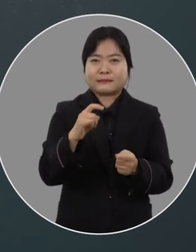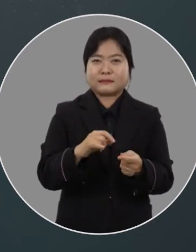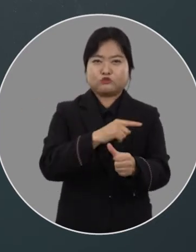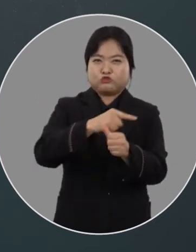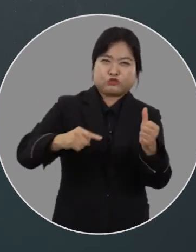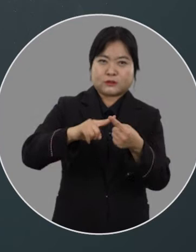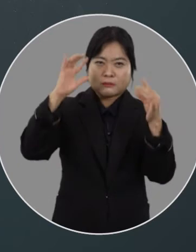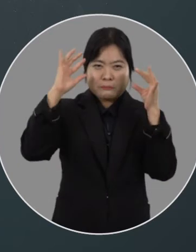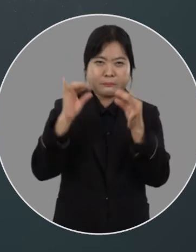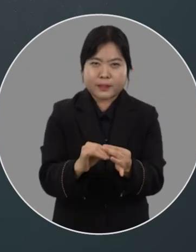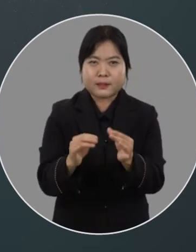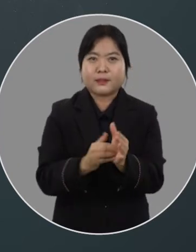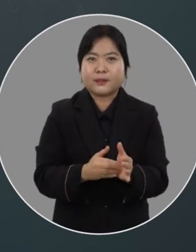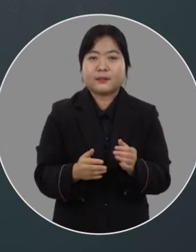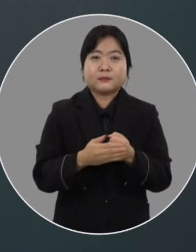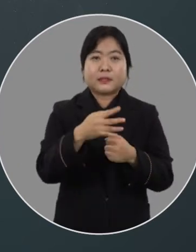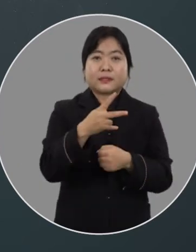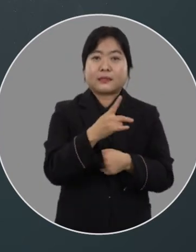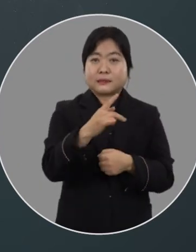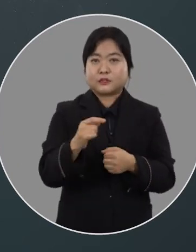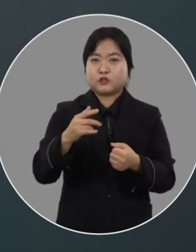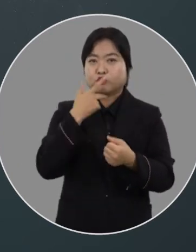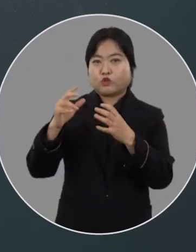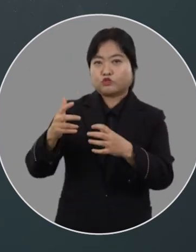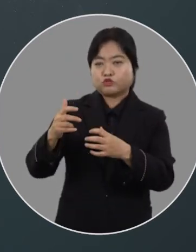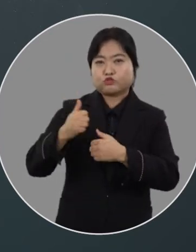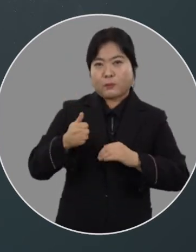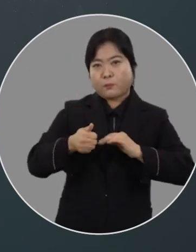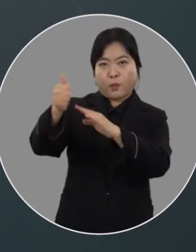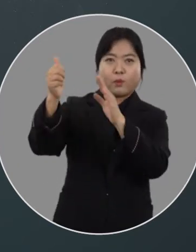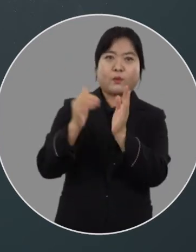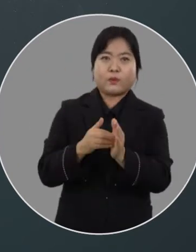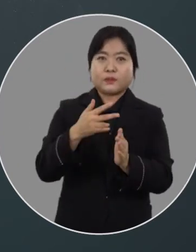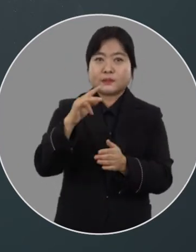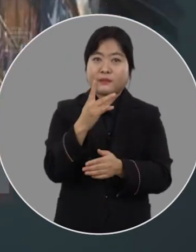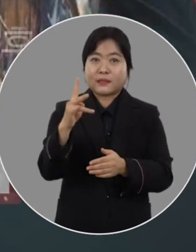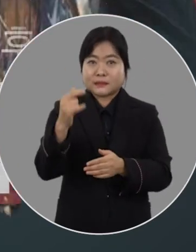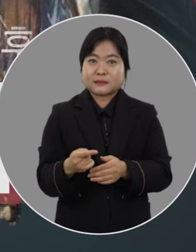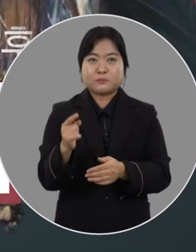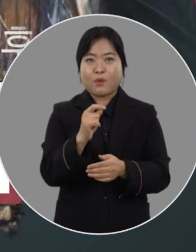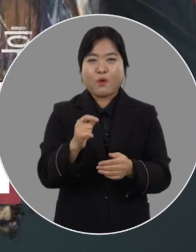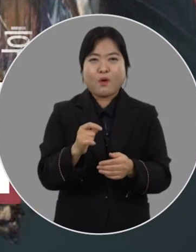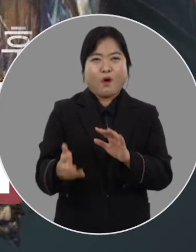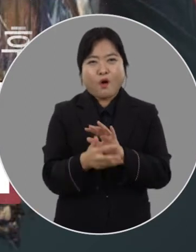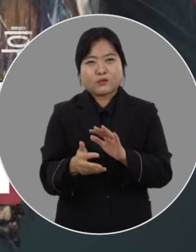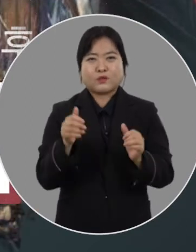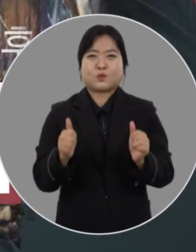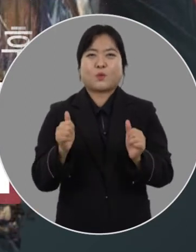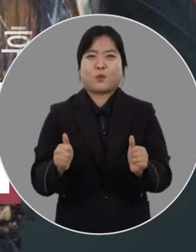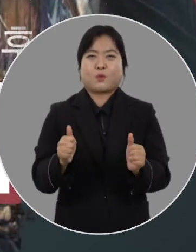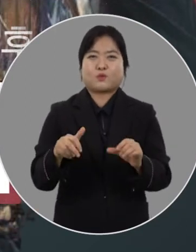제거하는 데는 뜻이 통했는데요. 잔다르크를 영국군에게 넘겨주었고 잔다르크는 어설픈 종교 재판